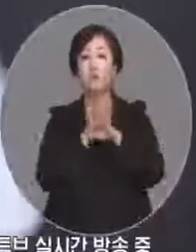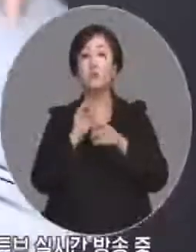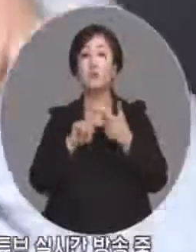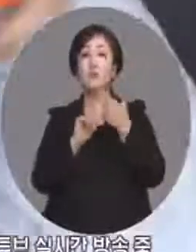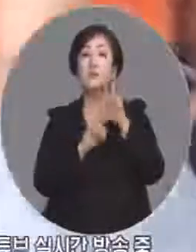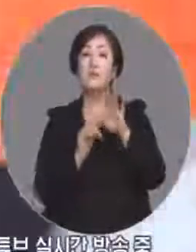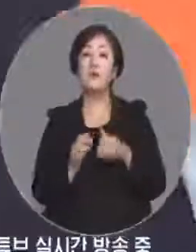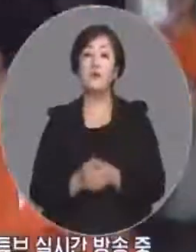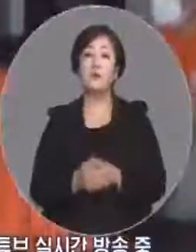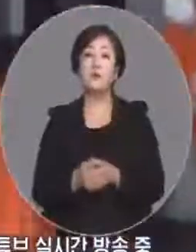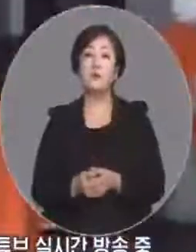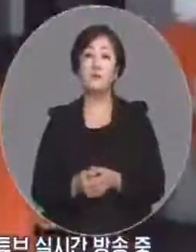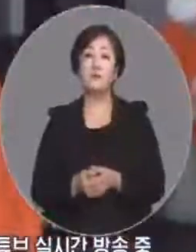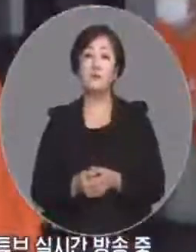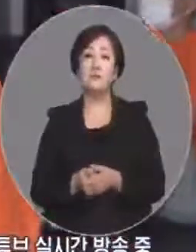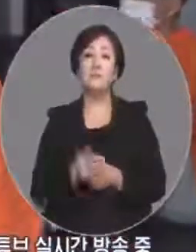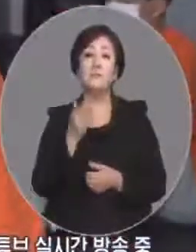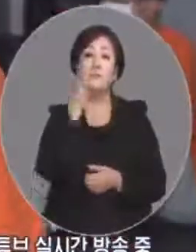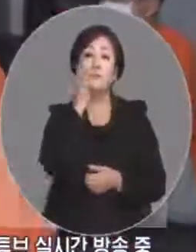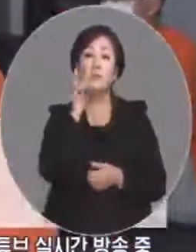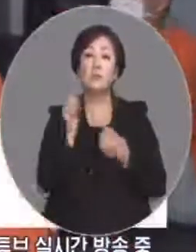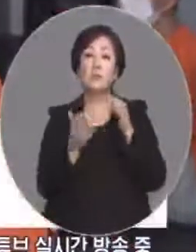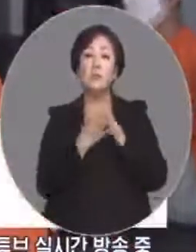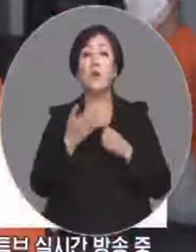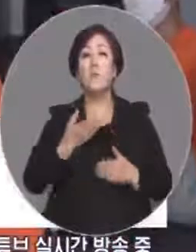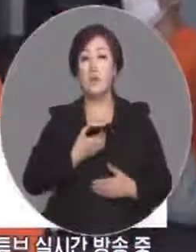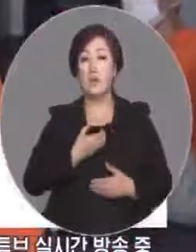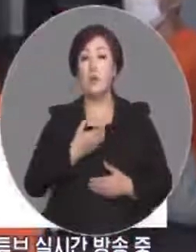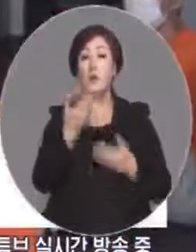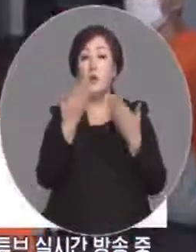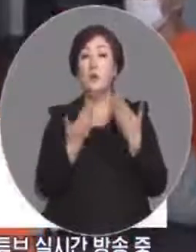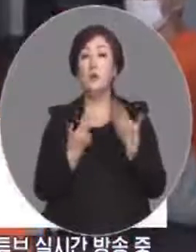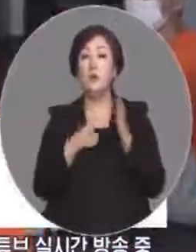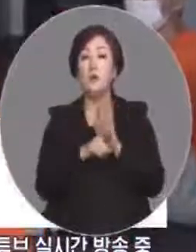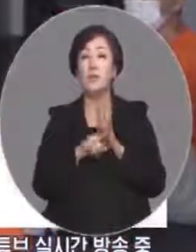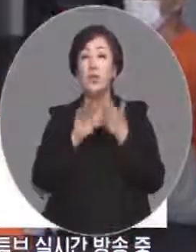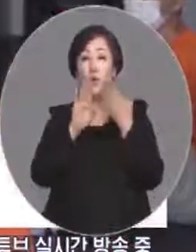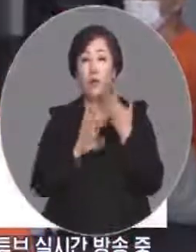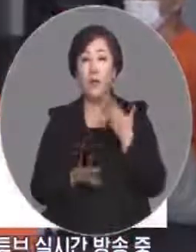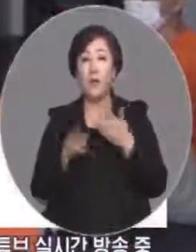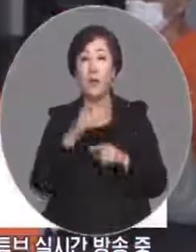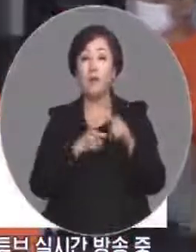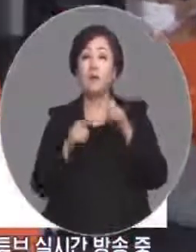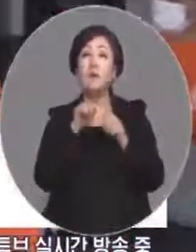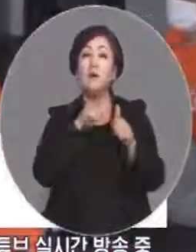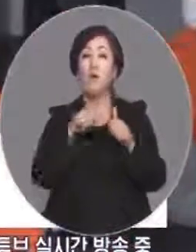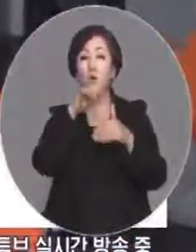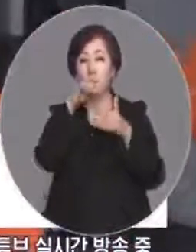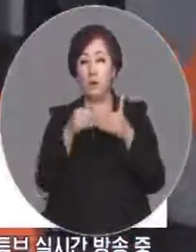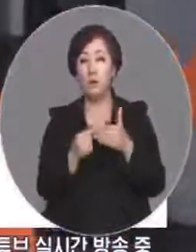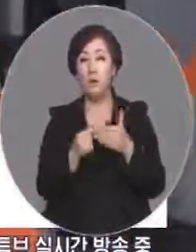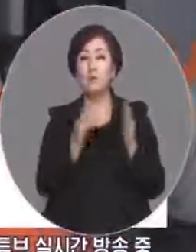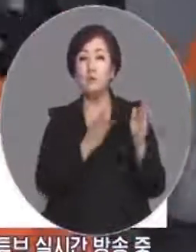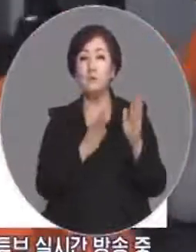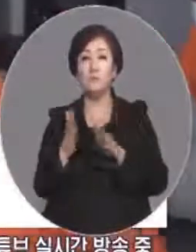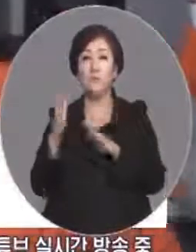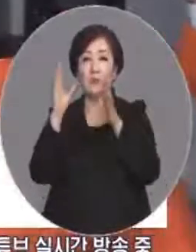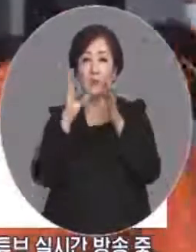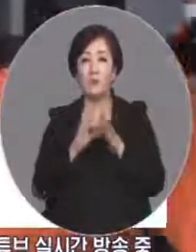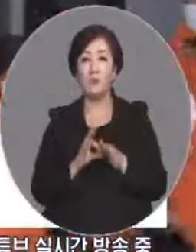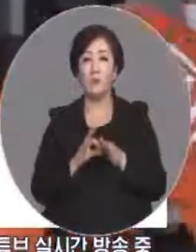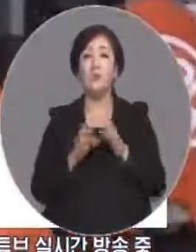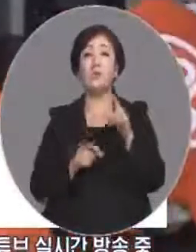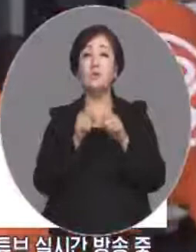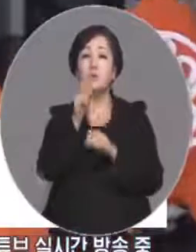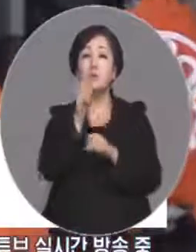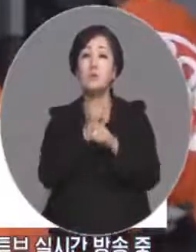있습니다. 울산에서 메달리스트가 나올 수 있도록 그런 이제 후배들 육성 개발 프로그램을 만들어서 계속 단연간